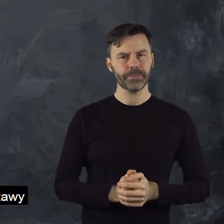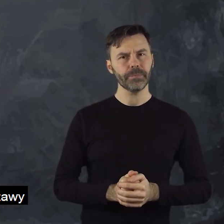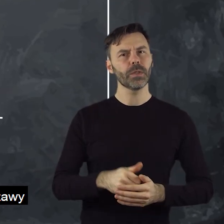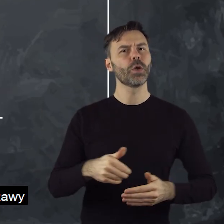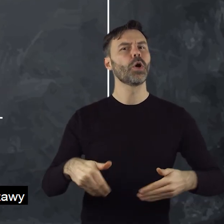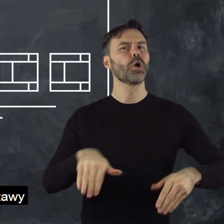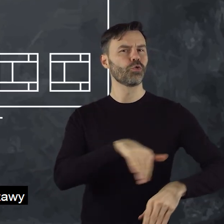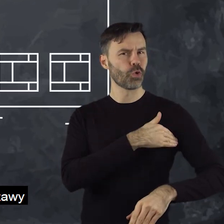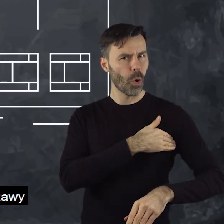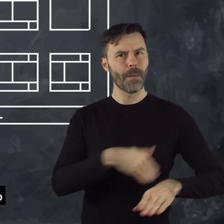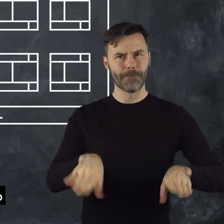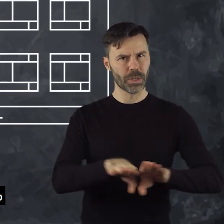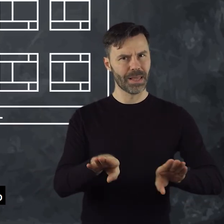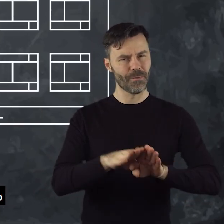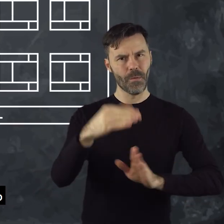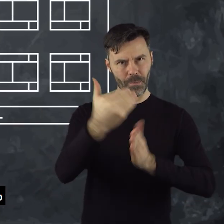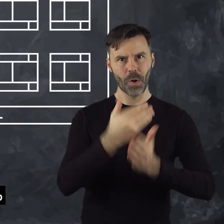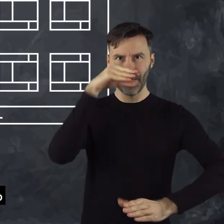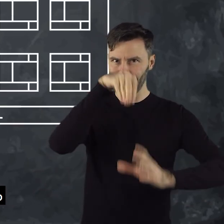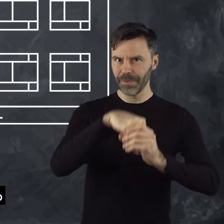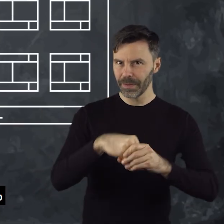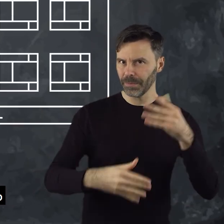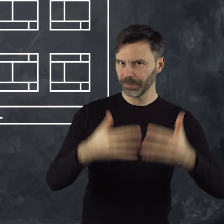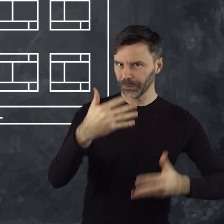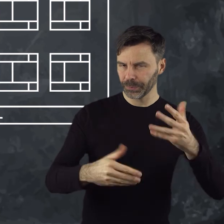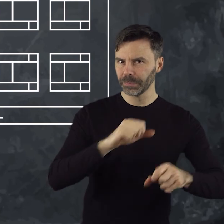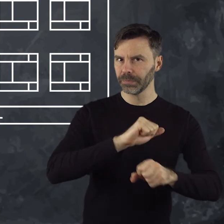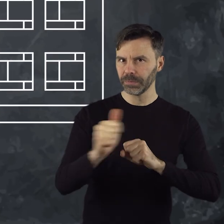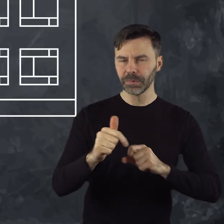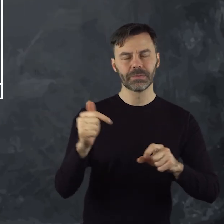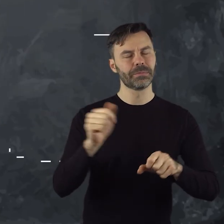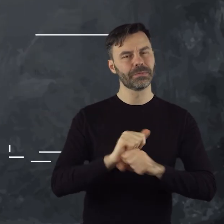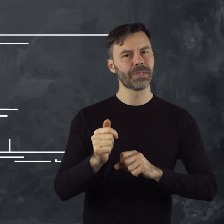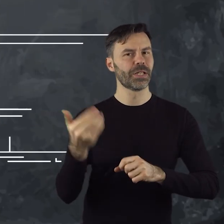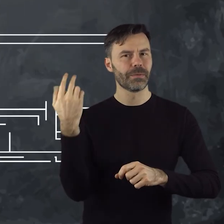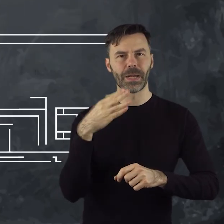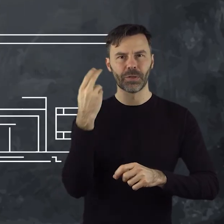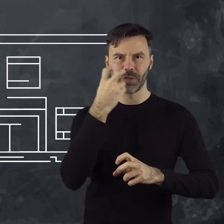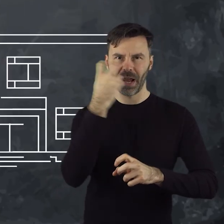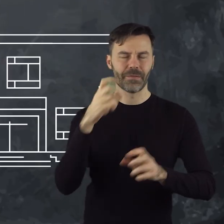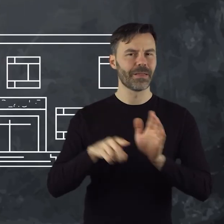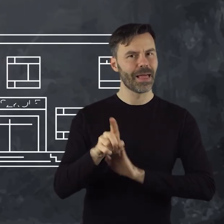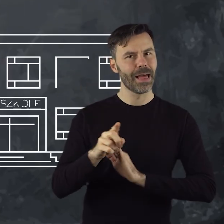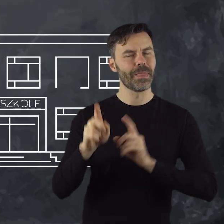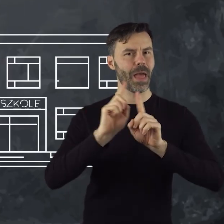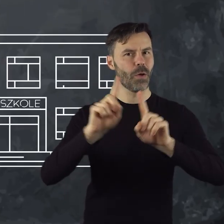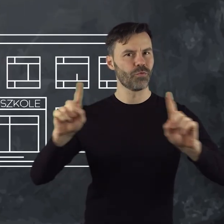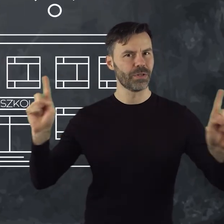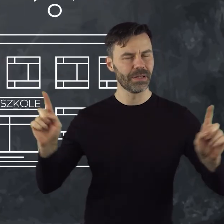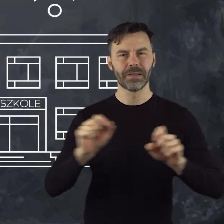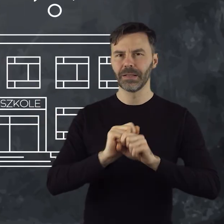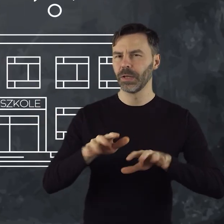polecenie. Wprowadzenie programowania do podstawy programowej dla najmłodszych skłoniło twórców do wytworzenia materiałów wspierających